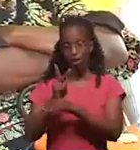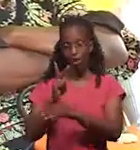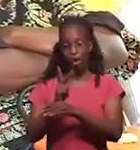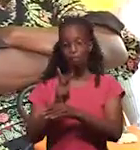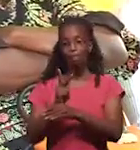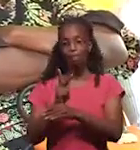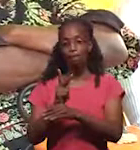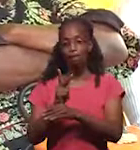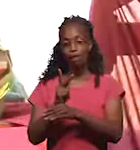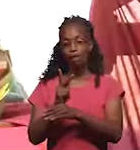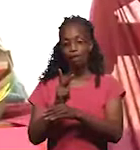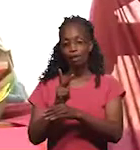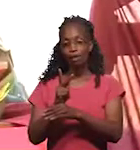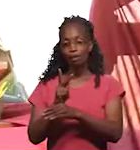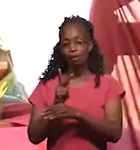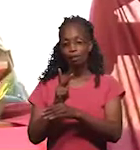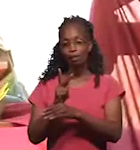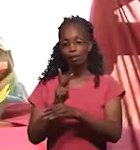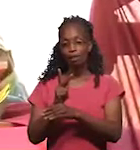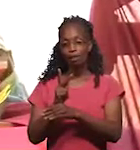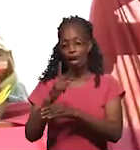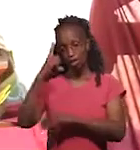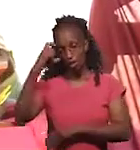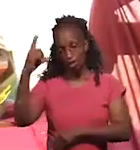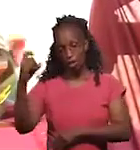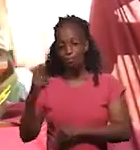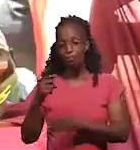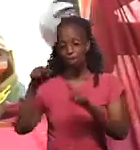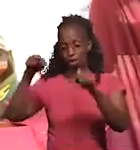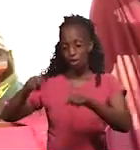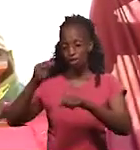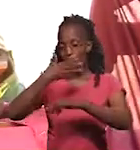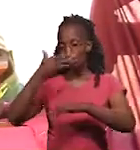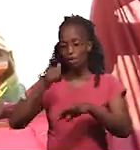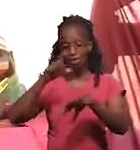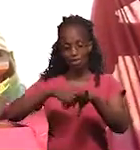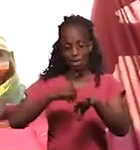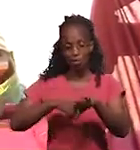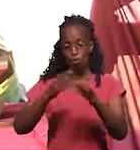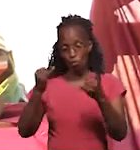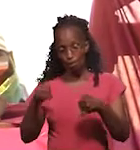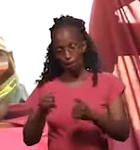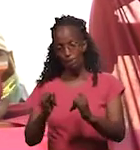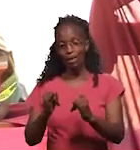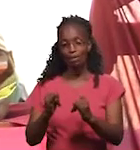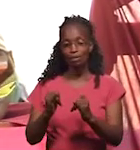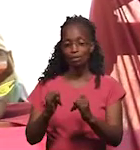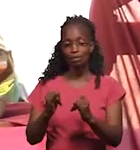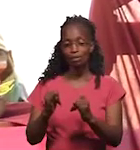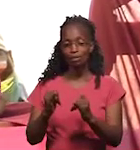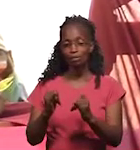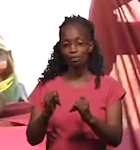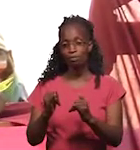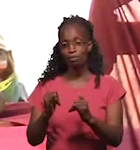kwamba ndoto zao zitatimia. It's the right time you put more effort, you implement more